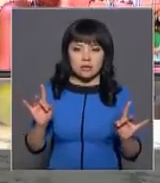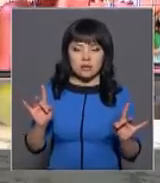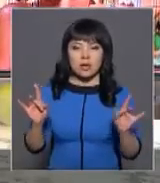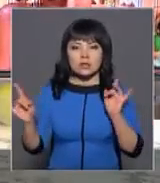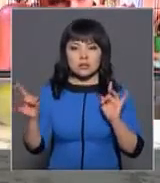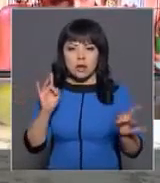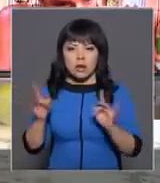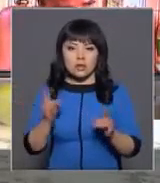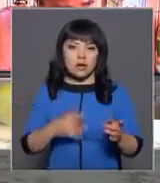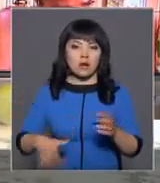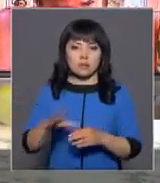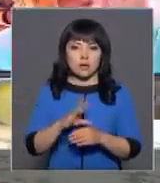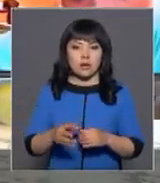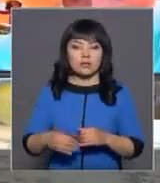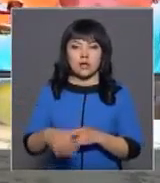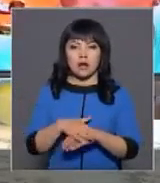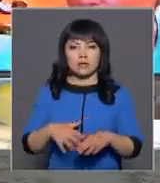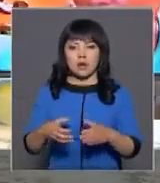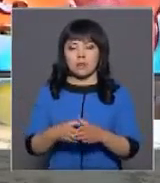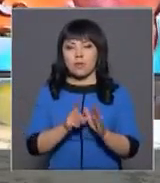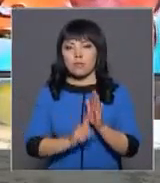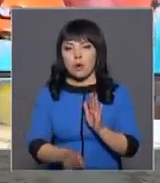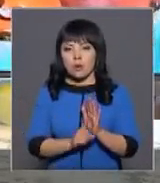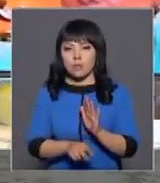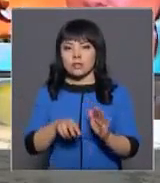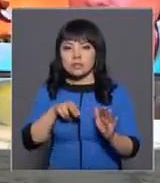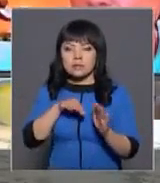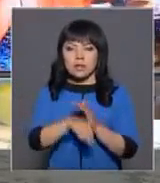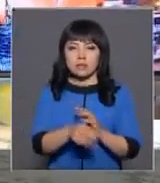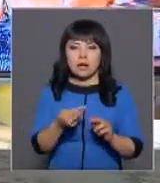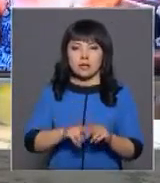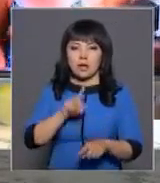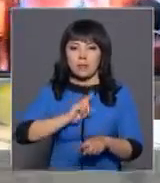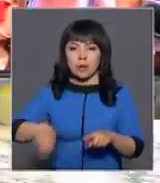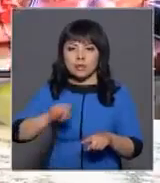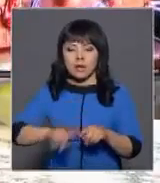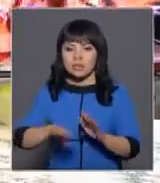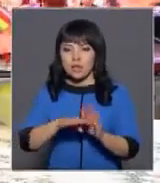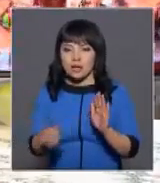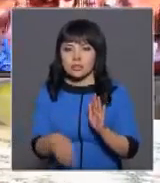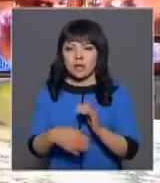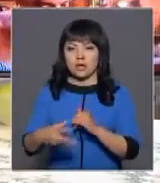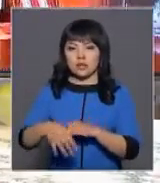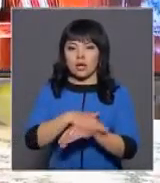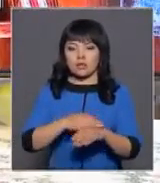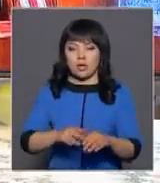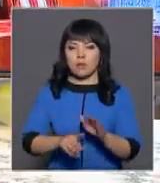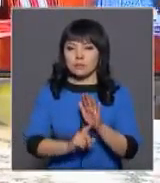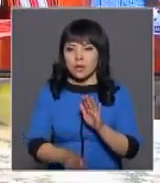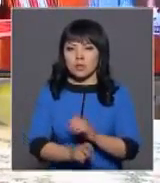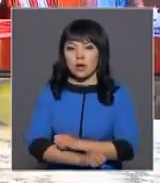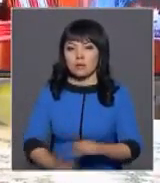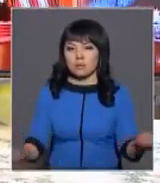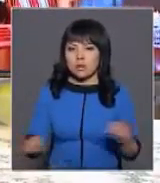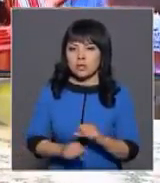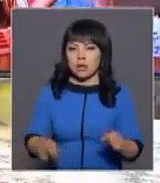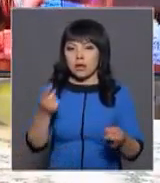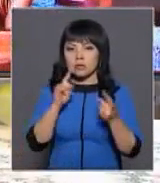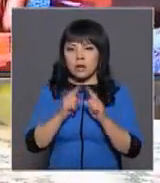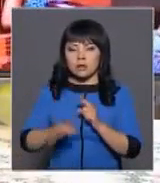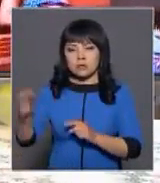Дабыл қағылды да бәріміз жер төледегі бомбадан сағалайтын орынға асықтық. Бір сөңдіп суық жерде отырған сол күндерді көзіңе жас